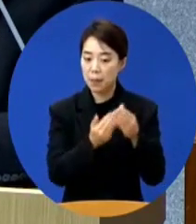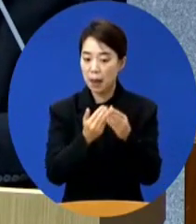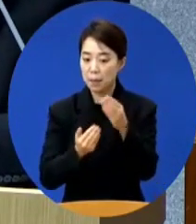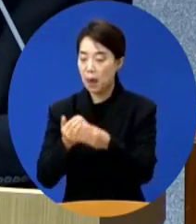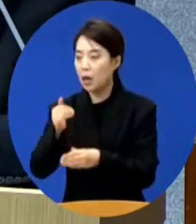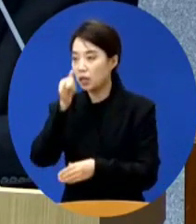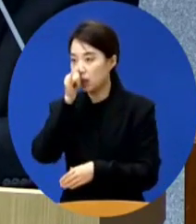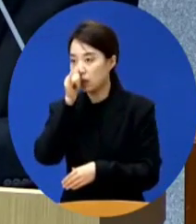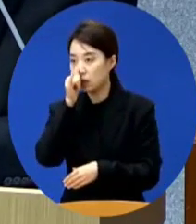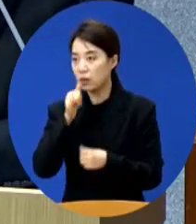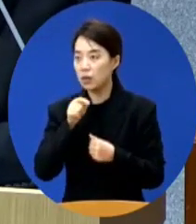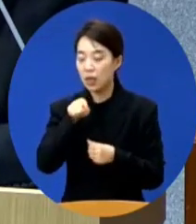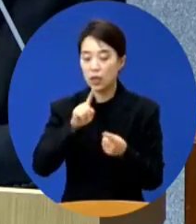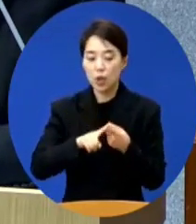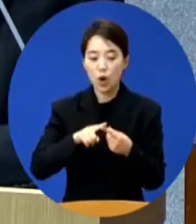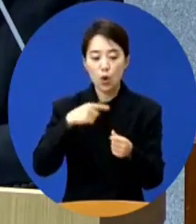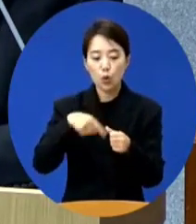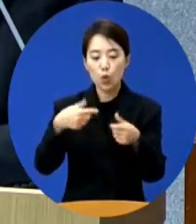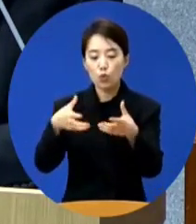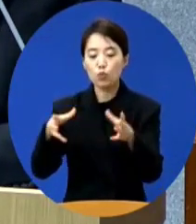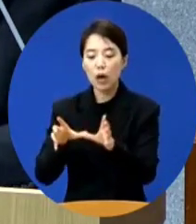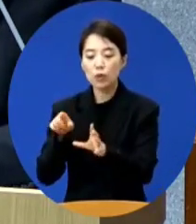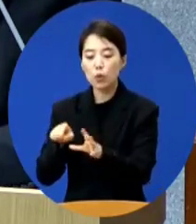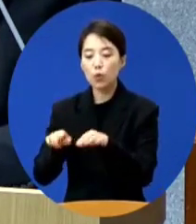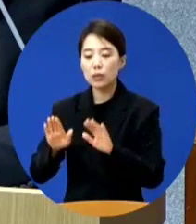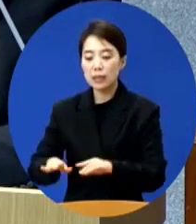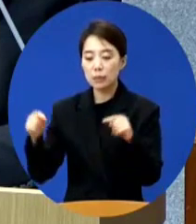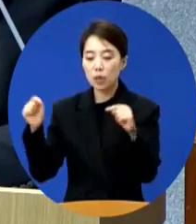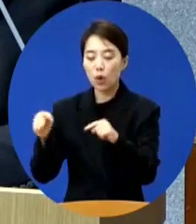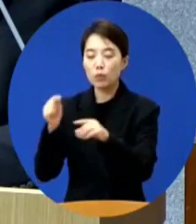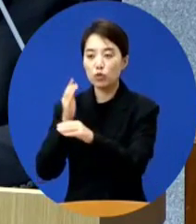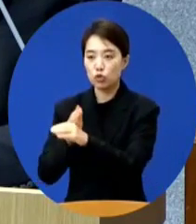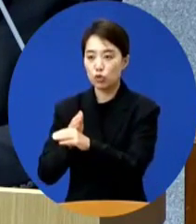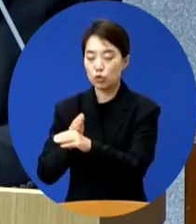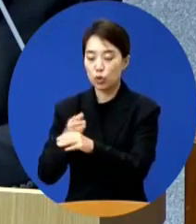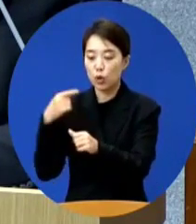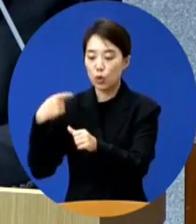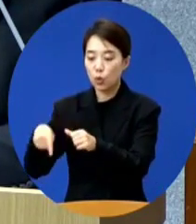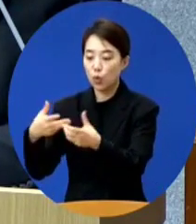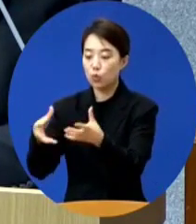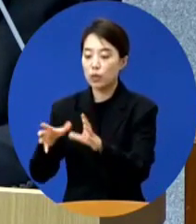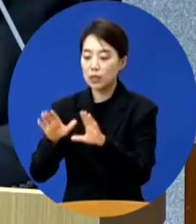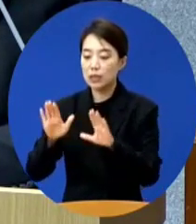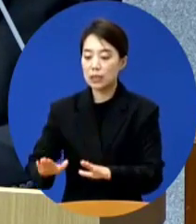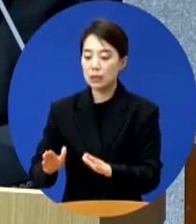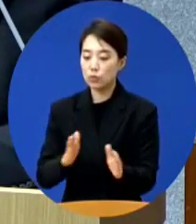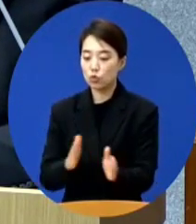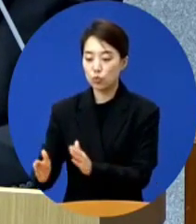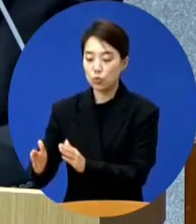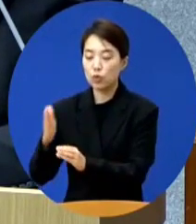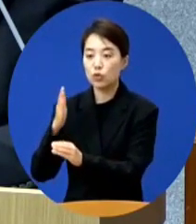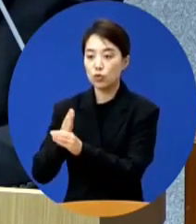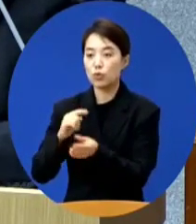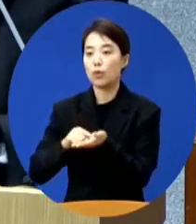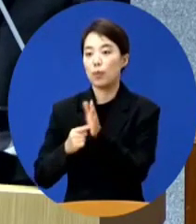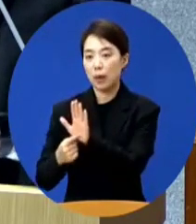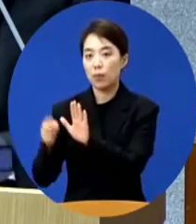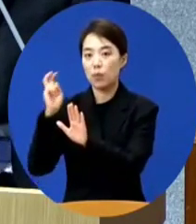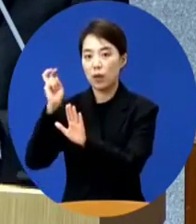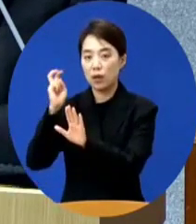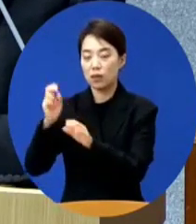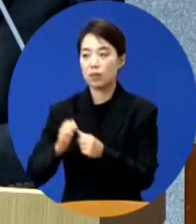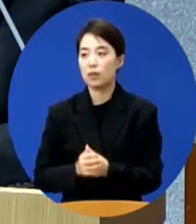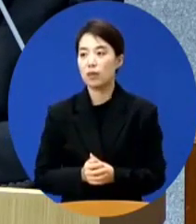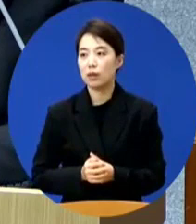그래서 이 문제는 교육부와도 좀 협의를 해서, 교육부에서도 아마 준비 중인 것으로, 곧 발표할 것으로 알고 있습니다.